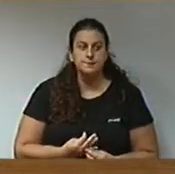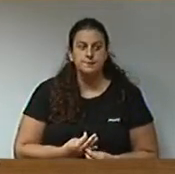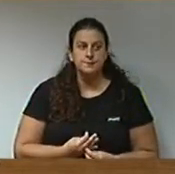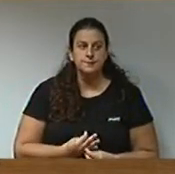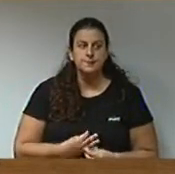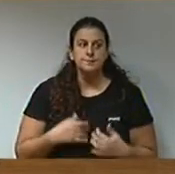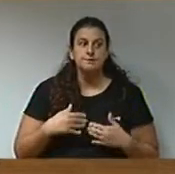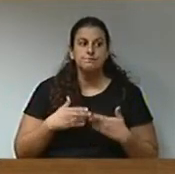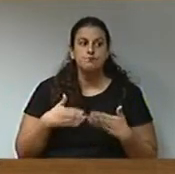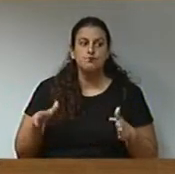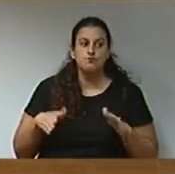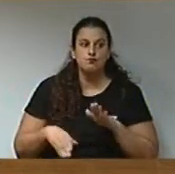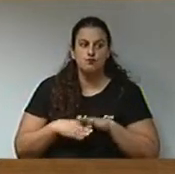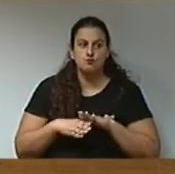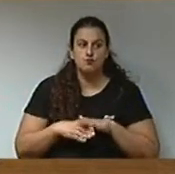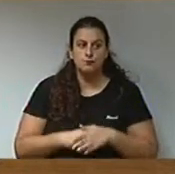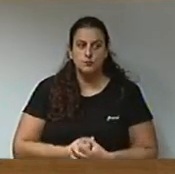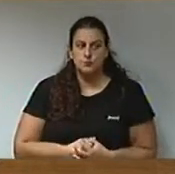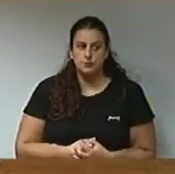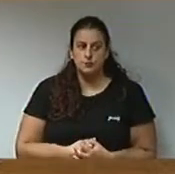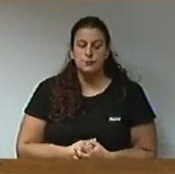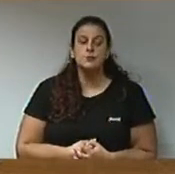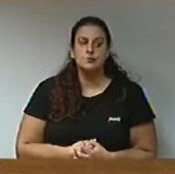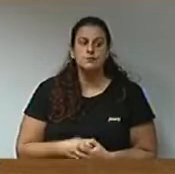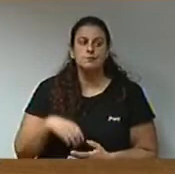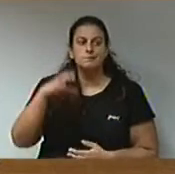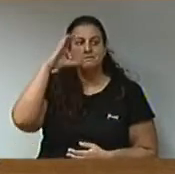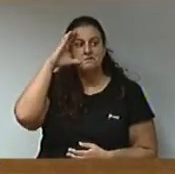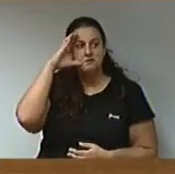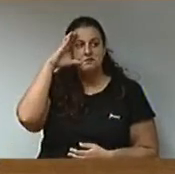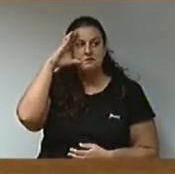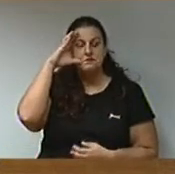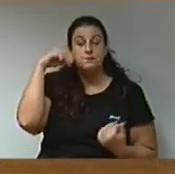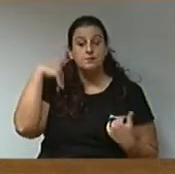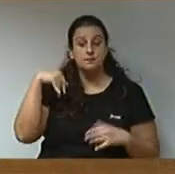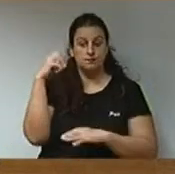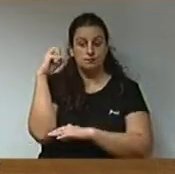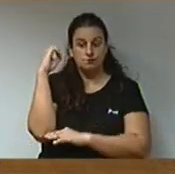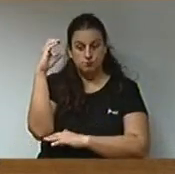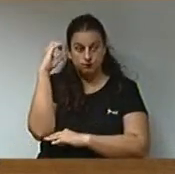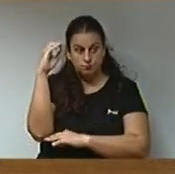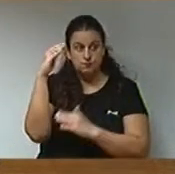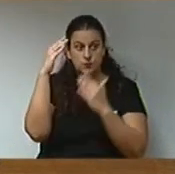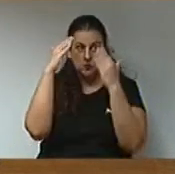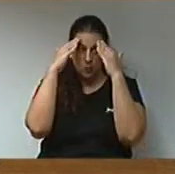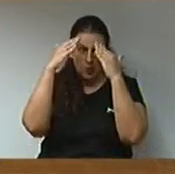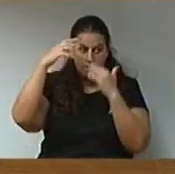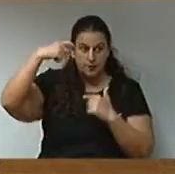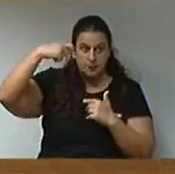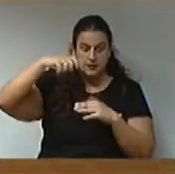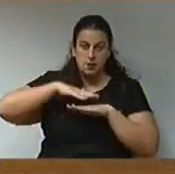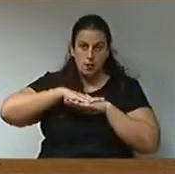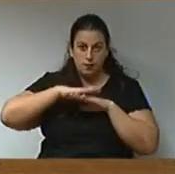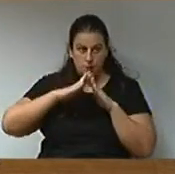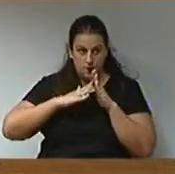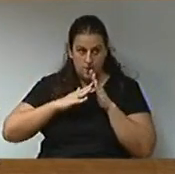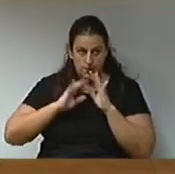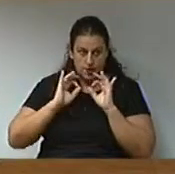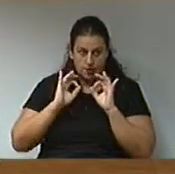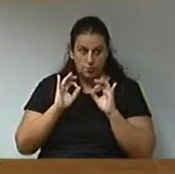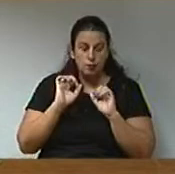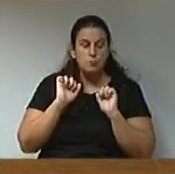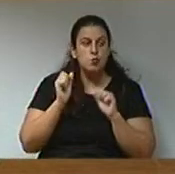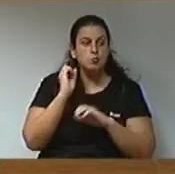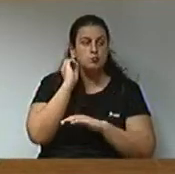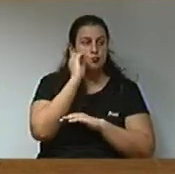Senyories, es reanuda la sessió. Una vegada escoltada la intervenció del molt honorable president del Consell, comencem amb la